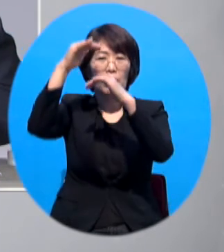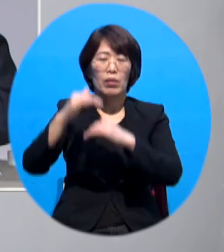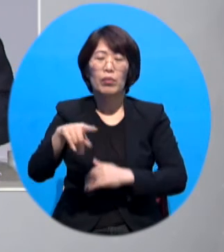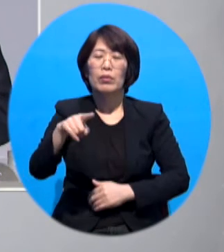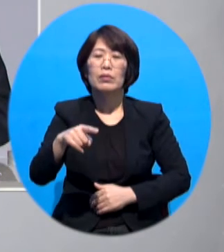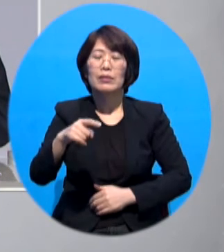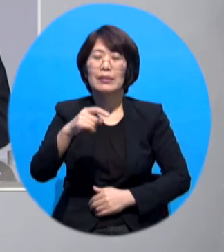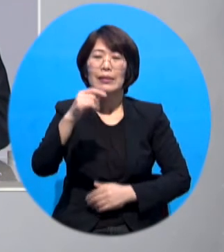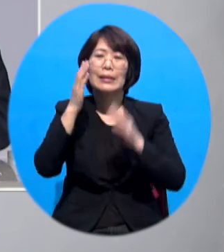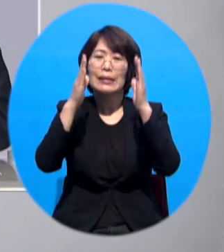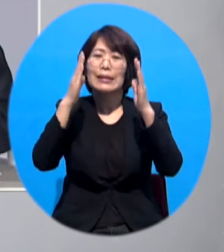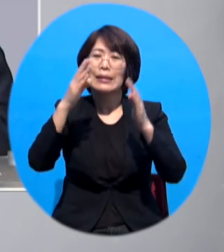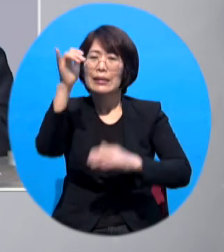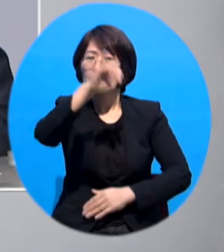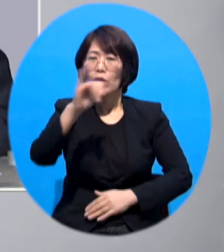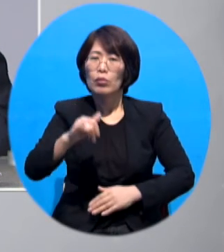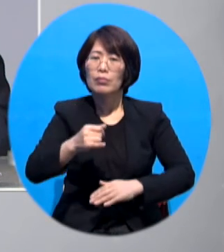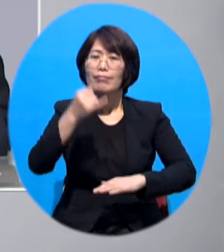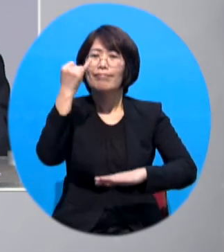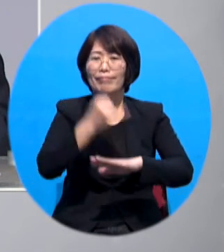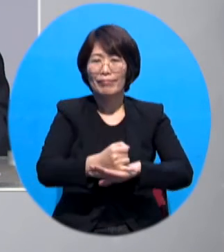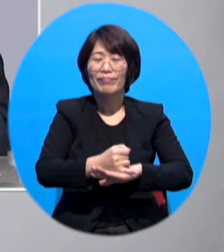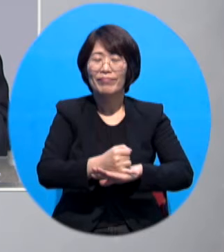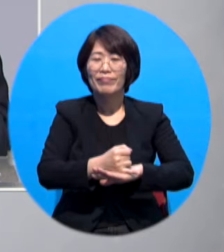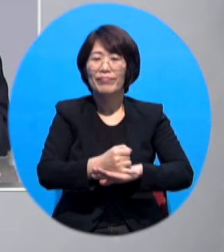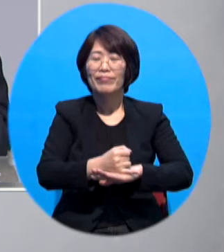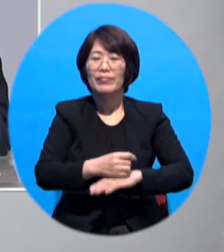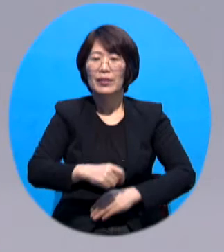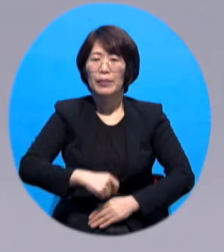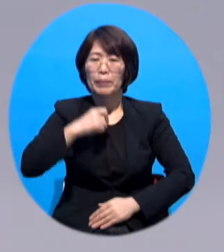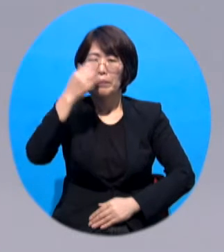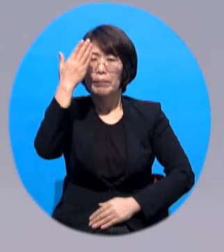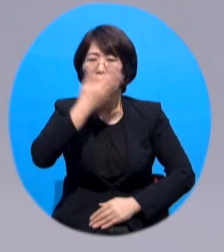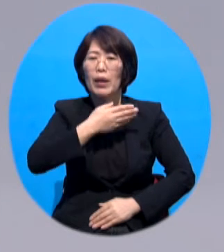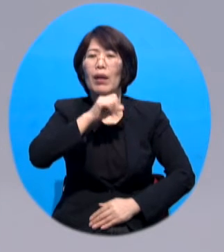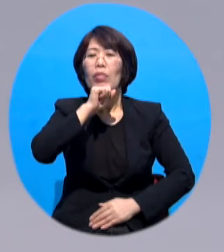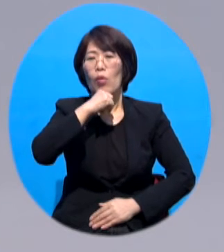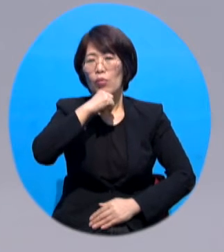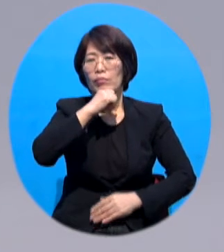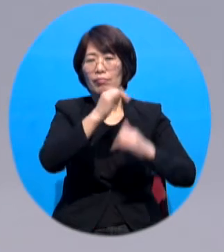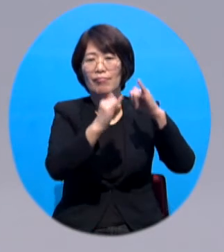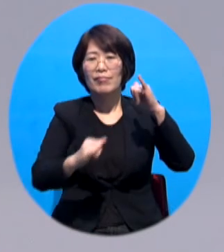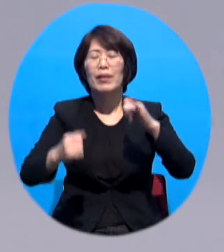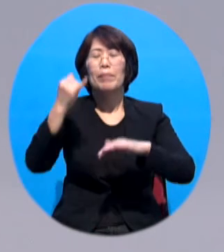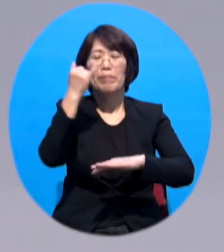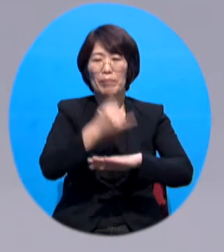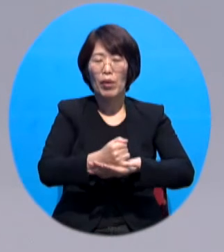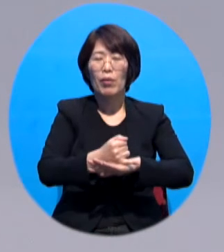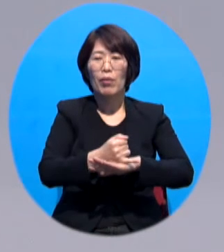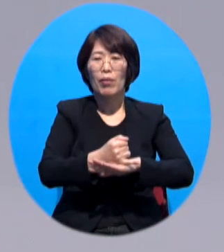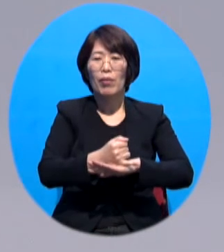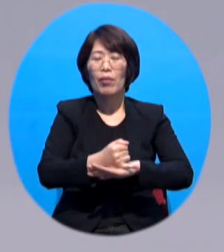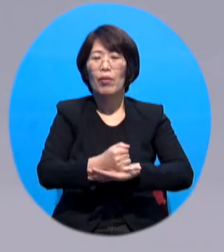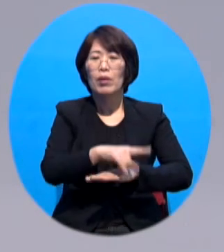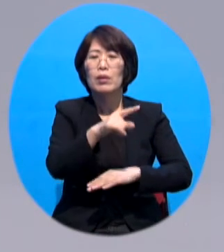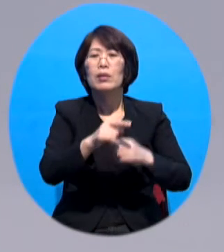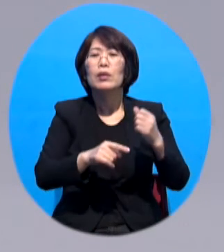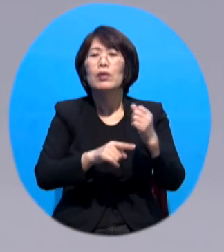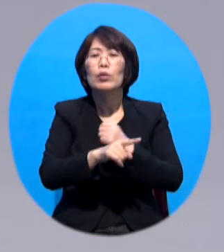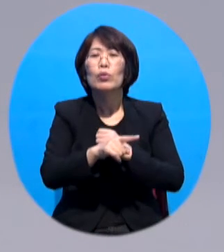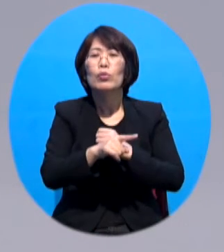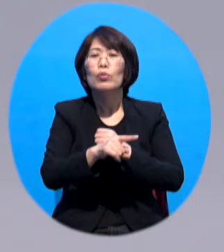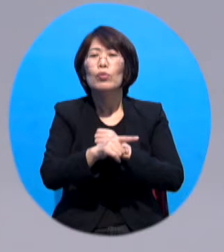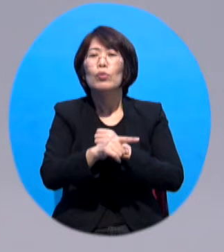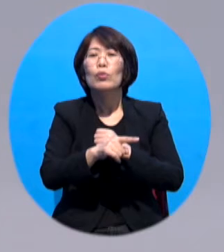전국 수능성적 체 하이 청룡 청렴도 역대 꼴찌 이것에 대한 근거를 프라이